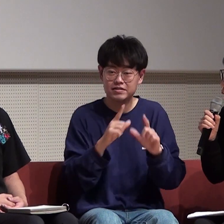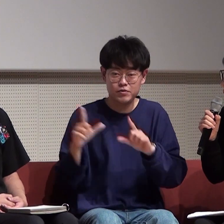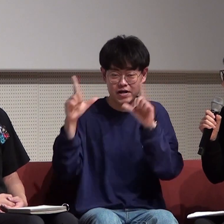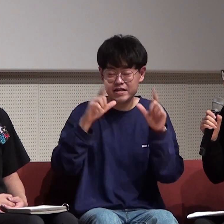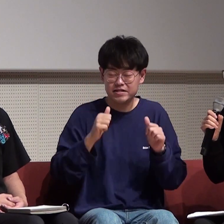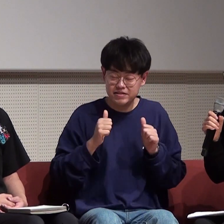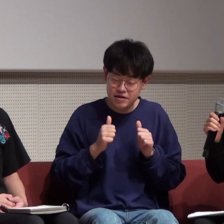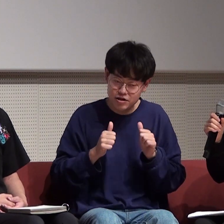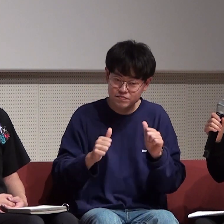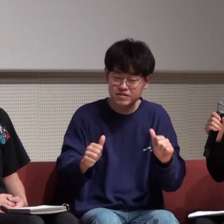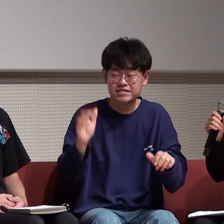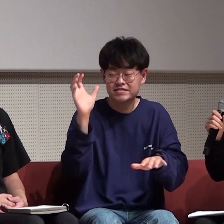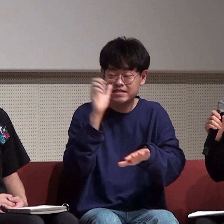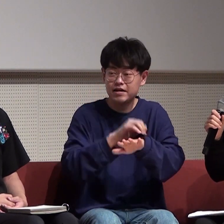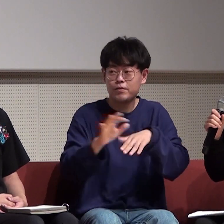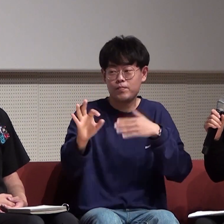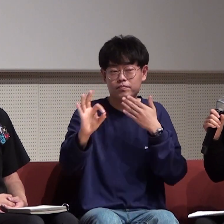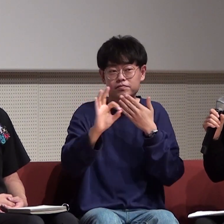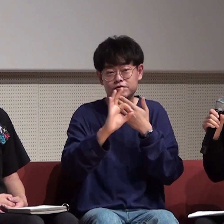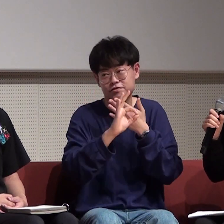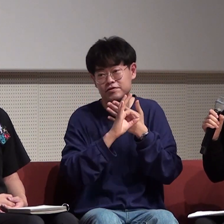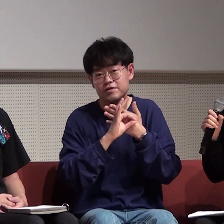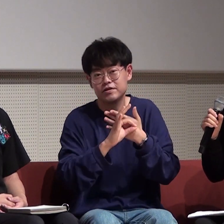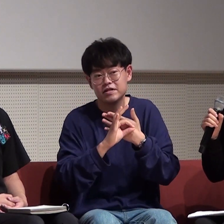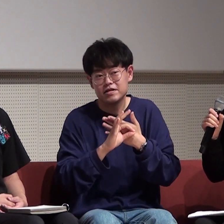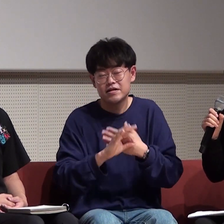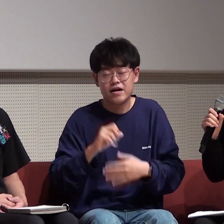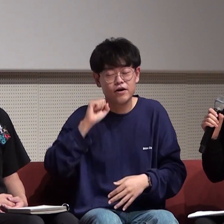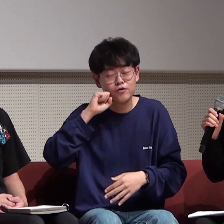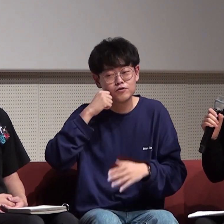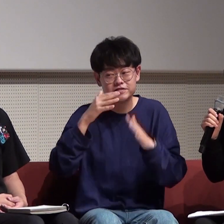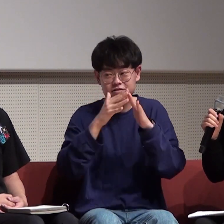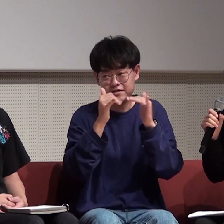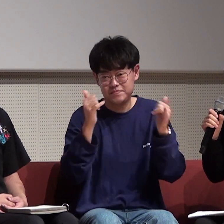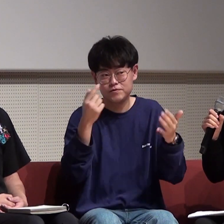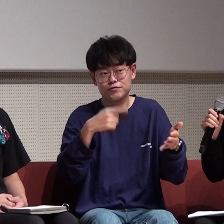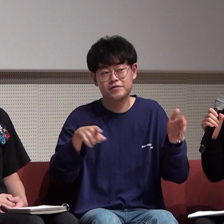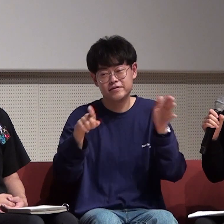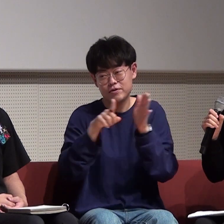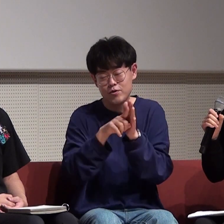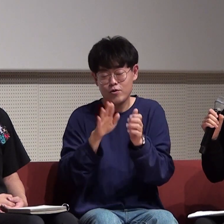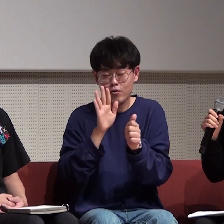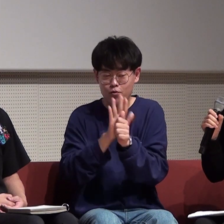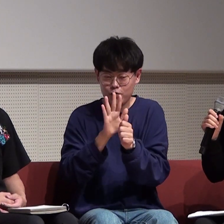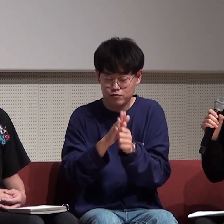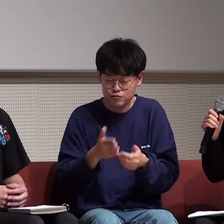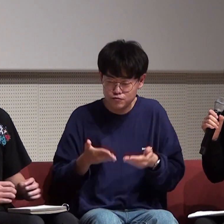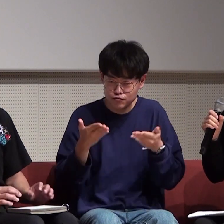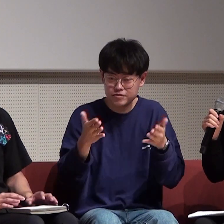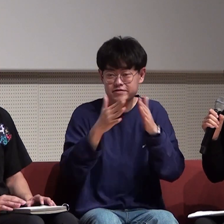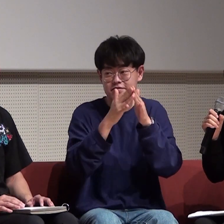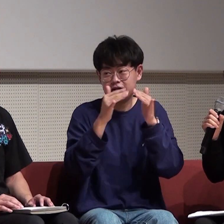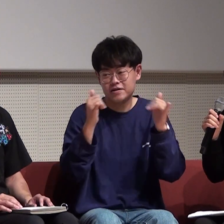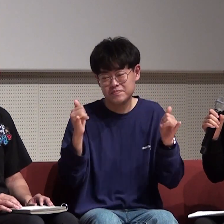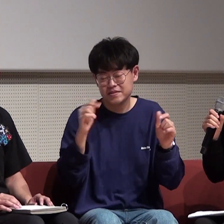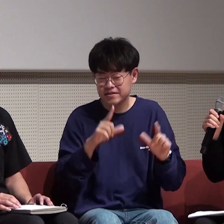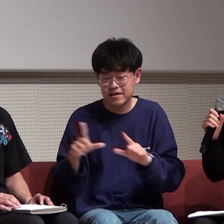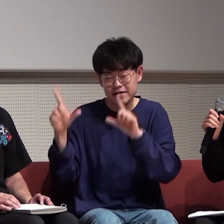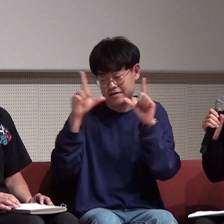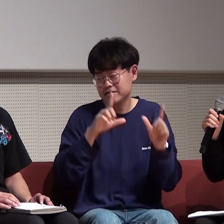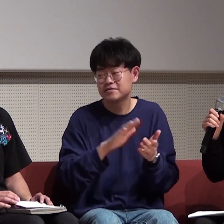않고 사회생활 열심히 하면서 잘 살고 있습니다. 어려운 사람을 위해서 도와줄 수